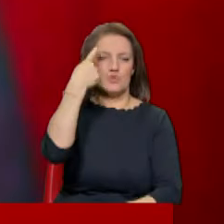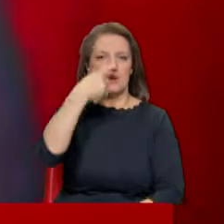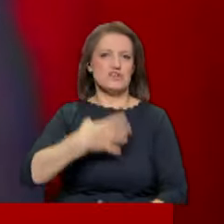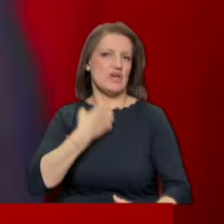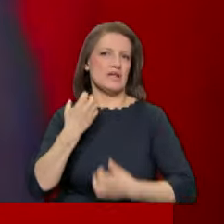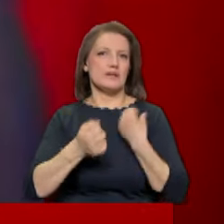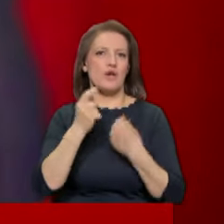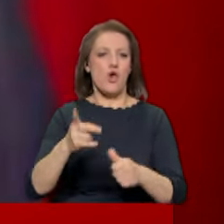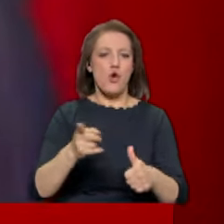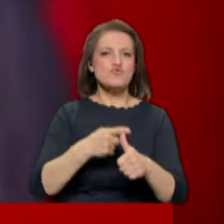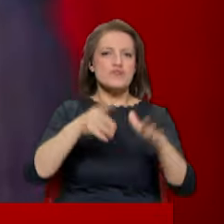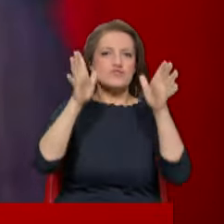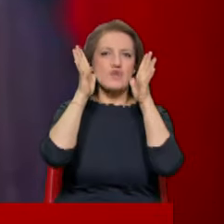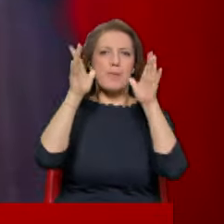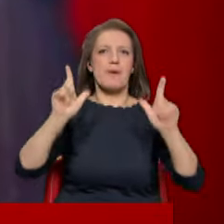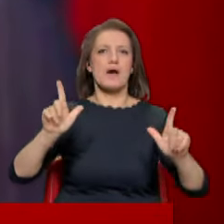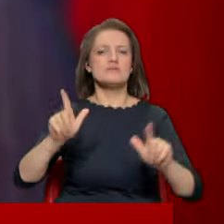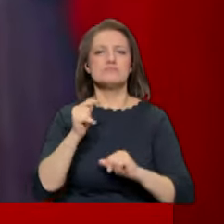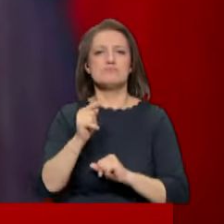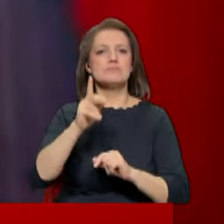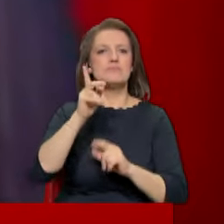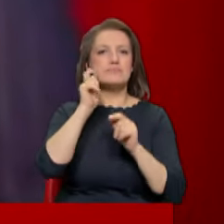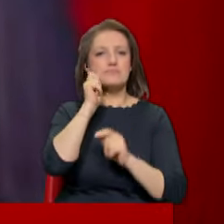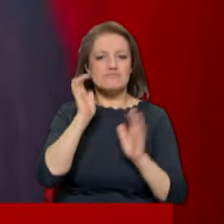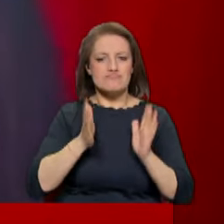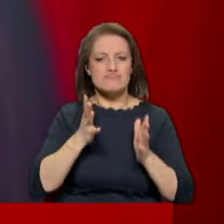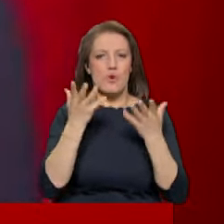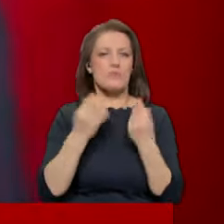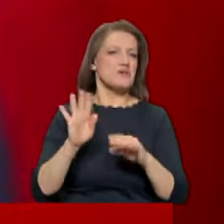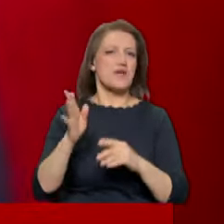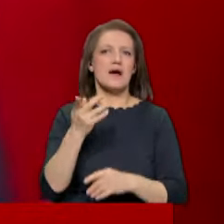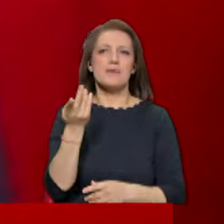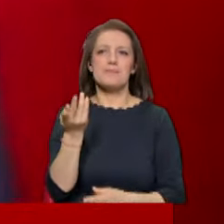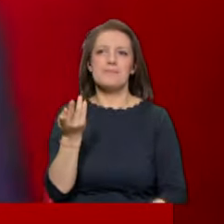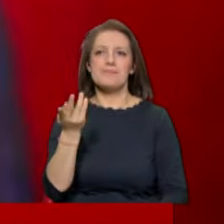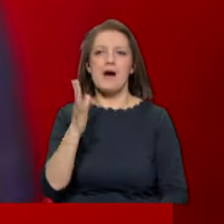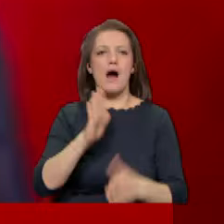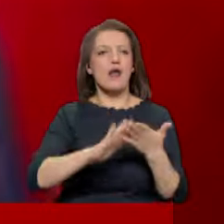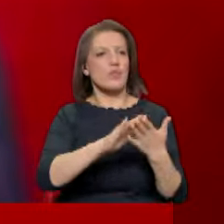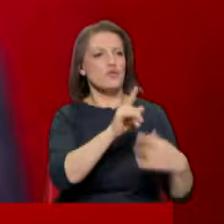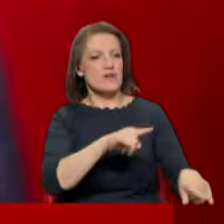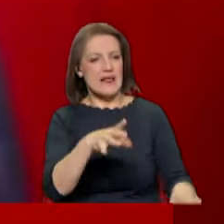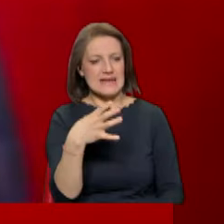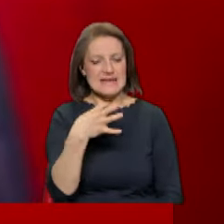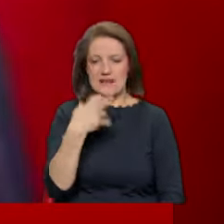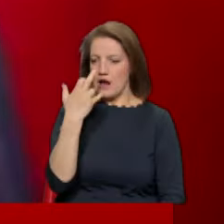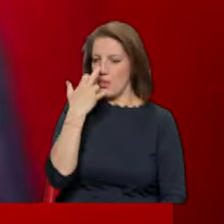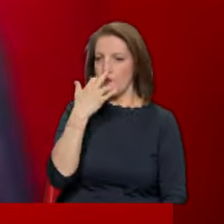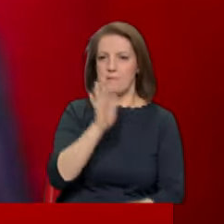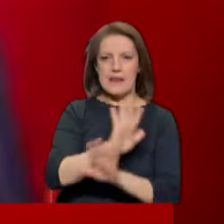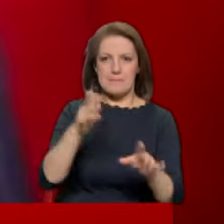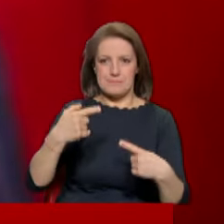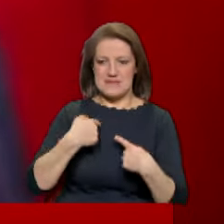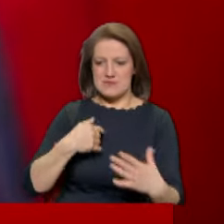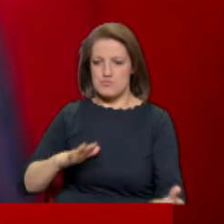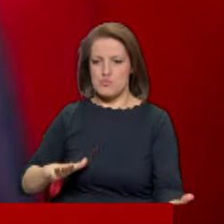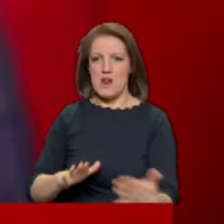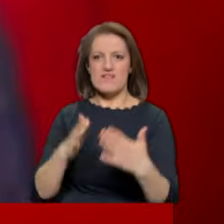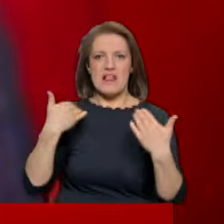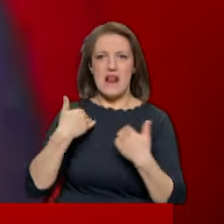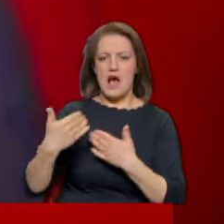çekmiştir. Önce cami gerek. Din iman olmayınca kuru bilgi neye yarar? Arkadaşlar, kendimizi aldatmayalım. Biz muhalifleri